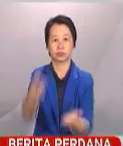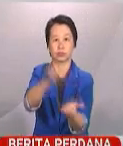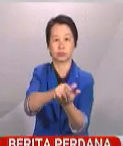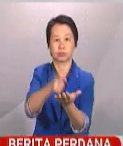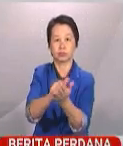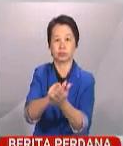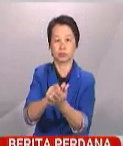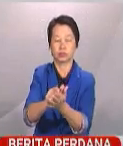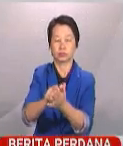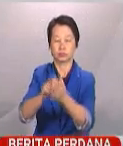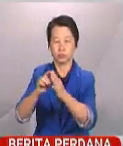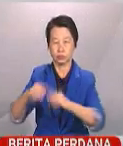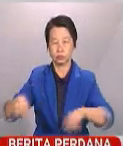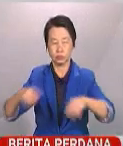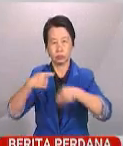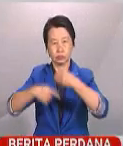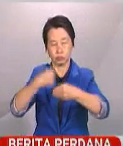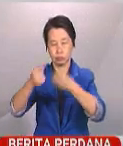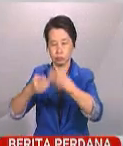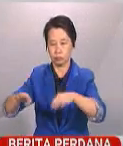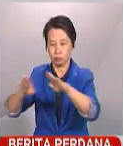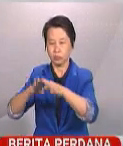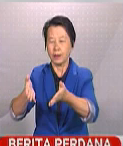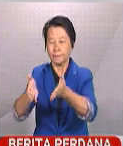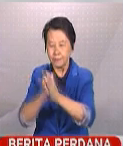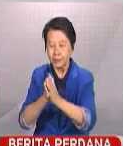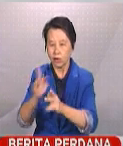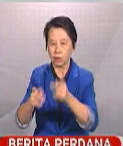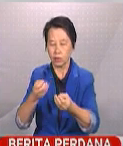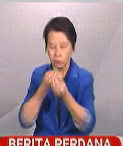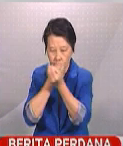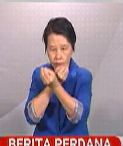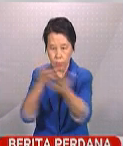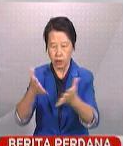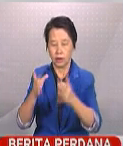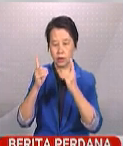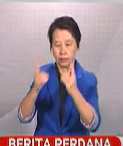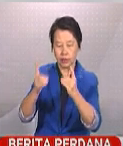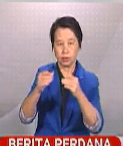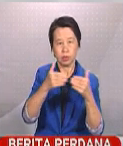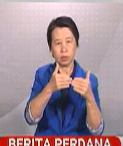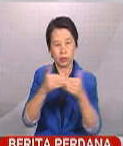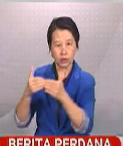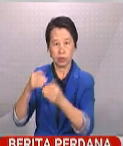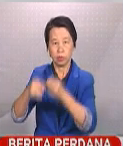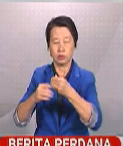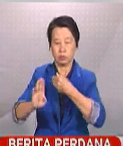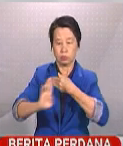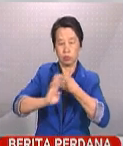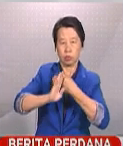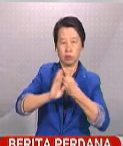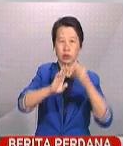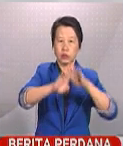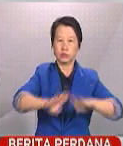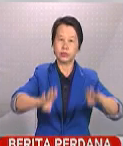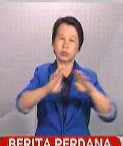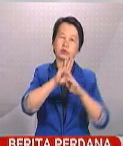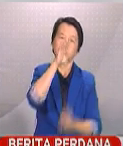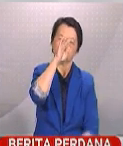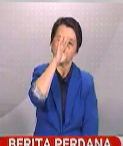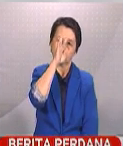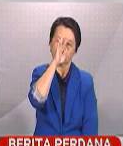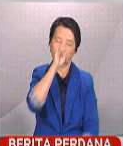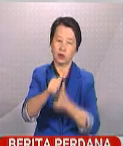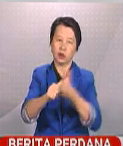Laporan-laporan tular mengenai COVID-19 menuntut orang ramai diberi pendedahan dan pendidikan berterusan tentang bahaya berita-berita palsu bagi